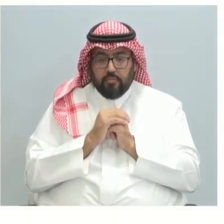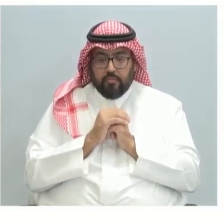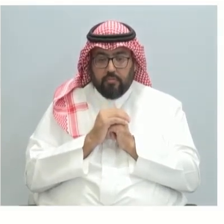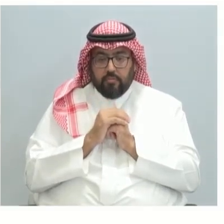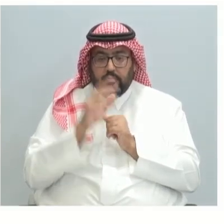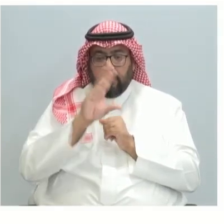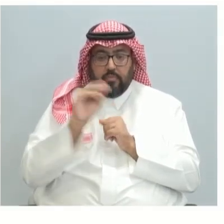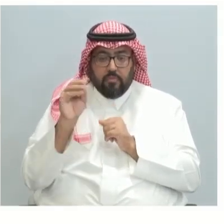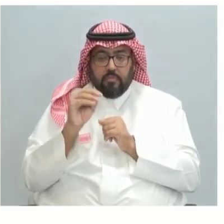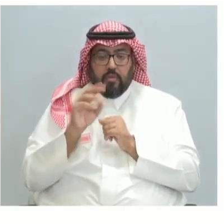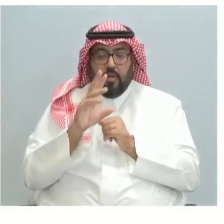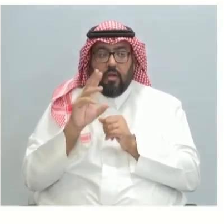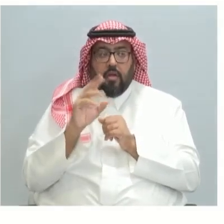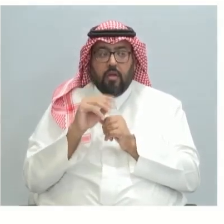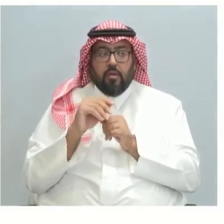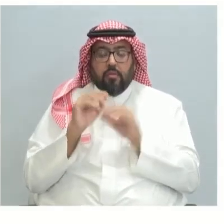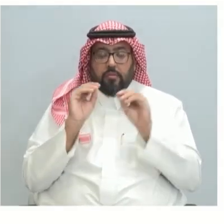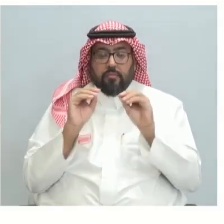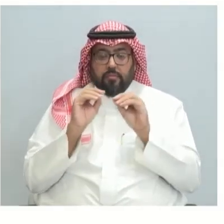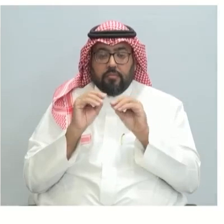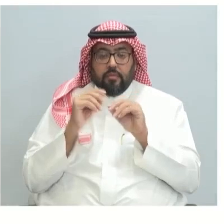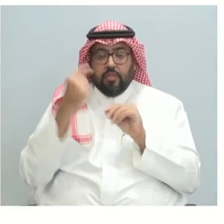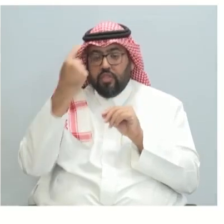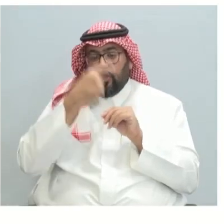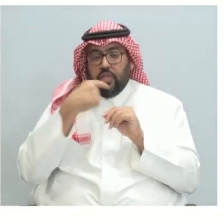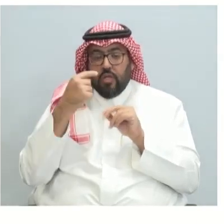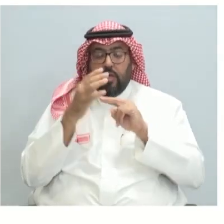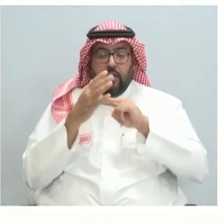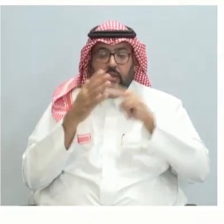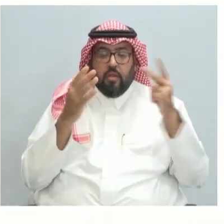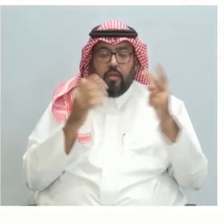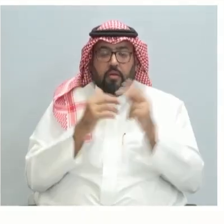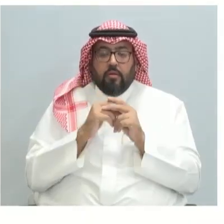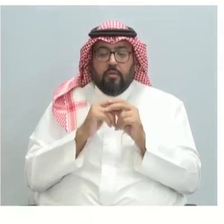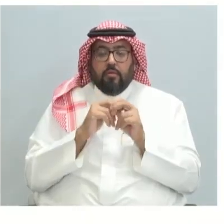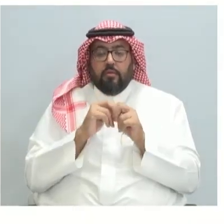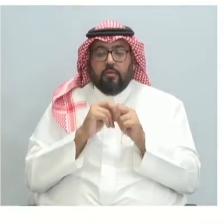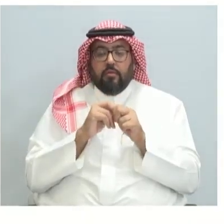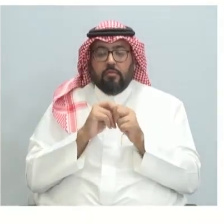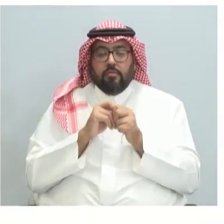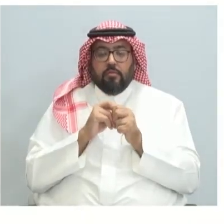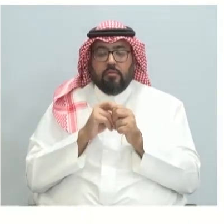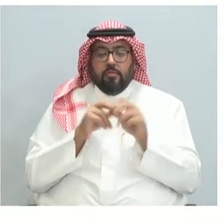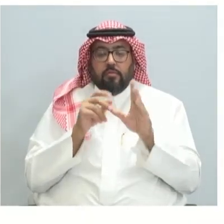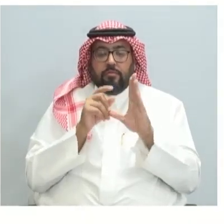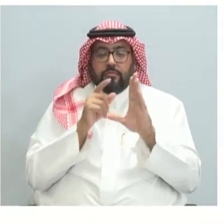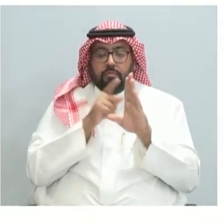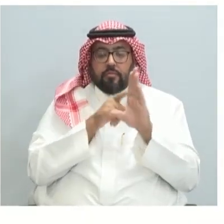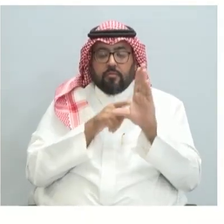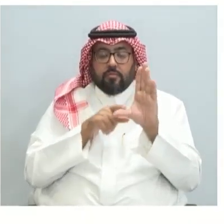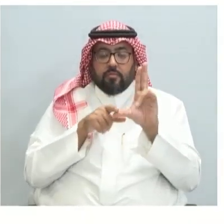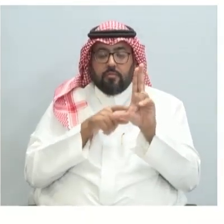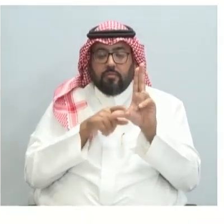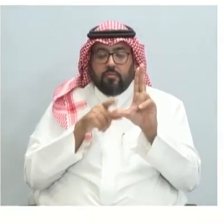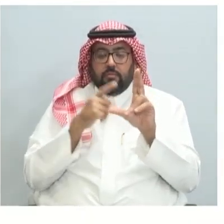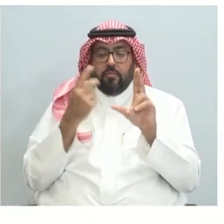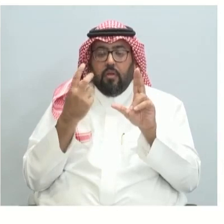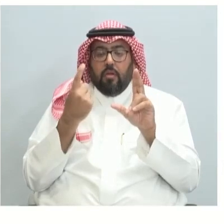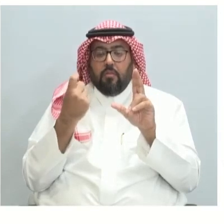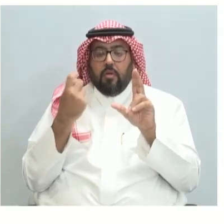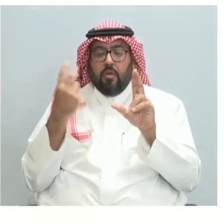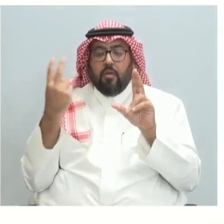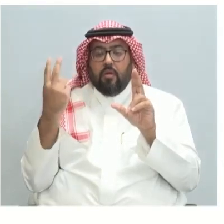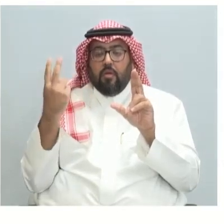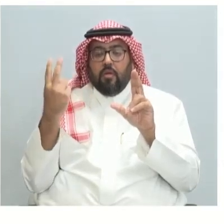لنفس المثال نمثلها بشكل اخر لدينا الزاويه الاولى 162 درجه والزاويه الثانيه